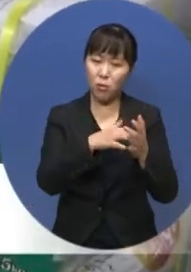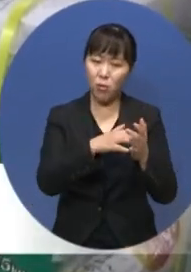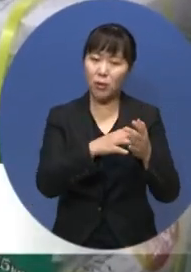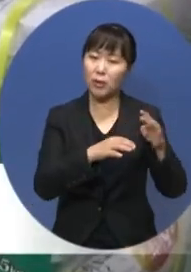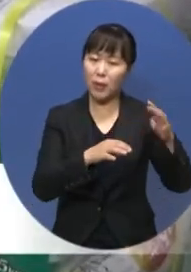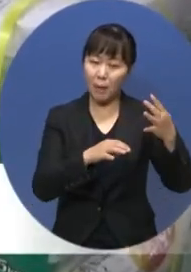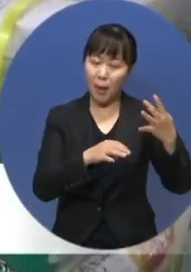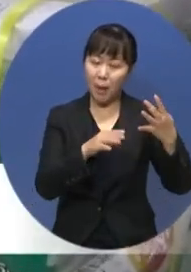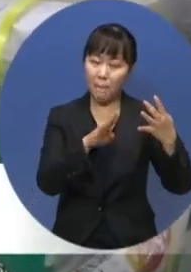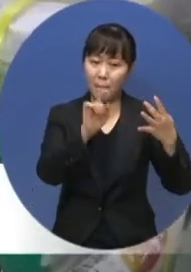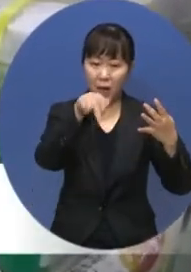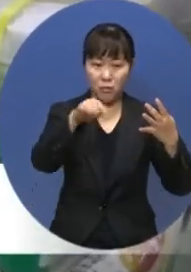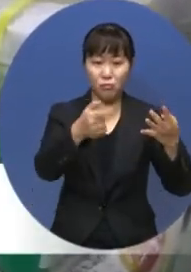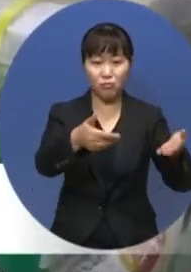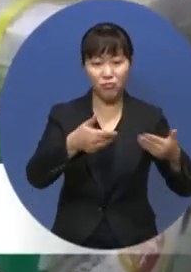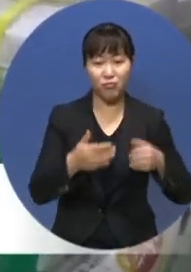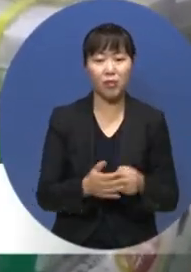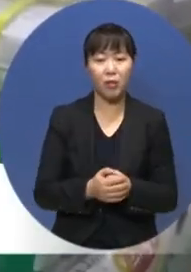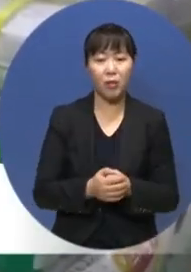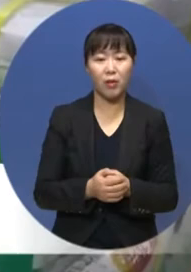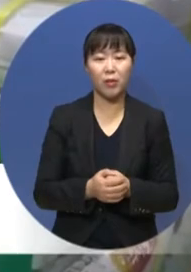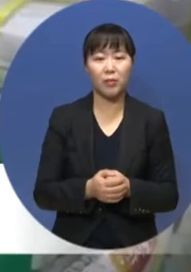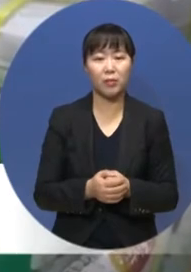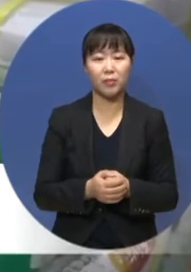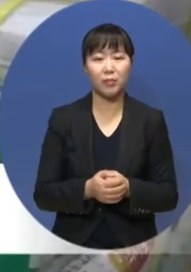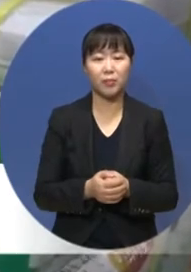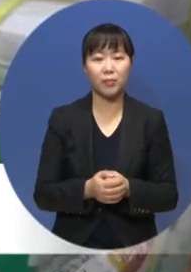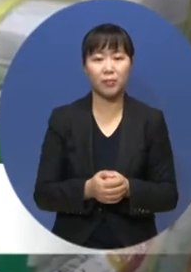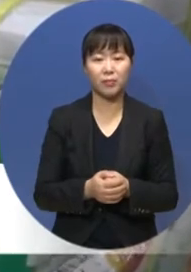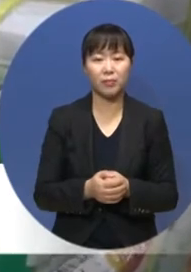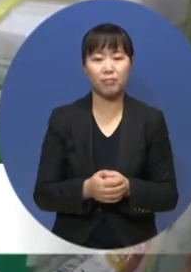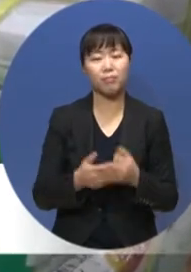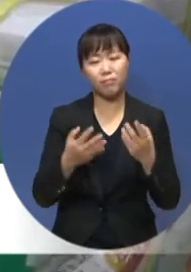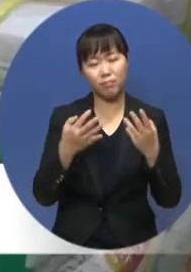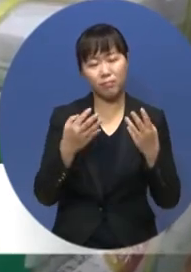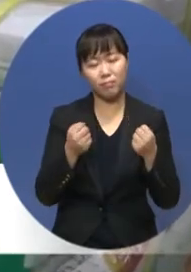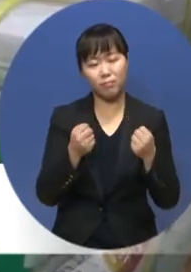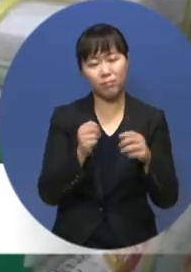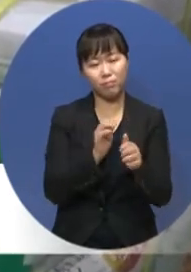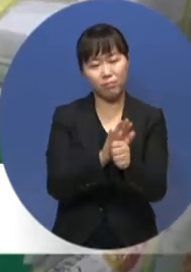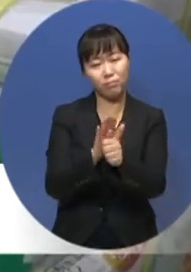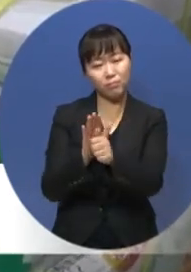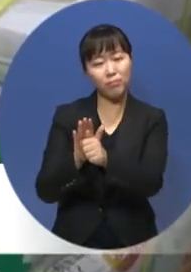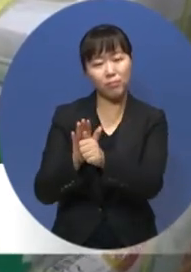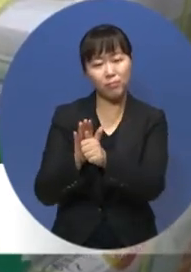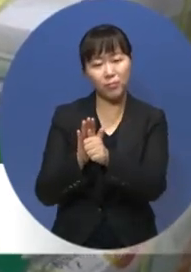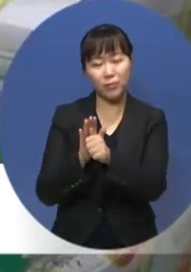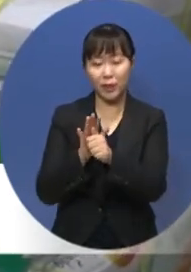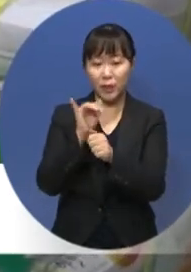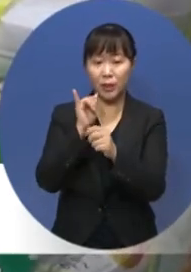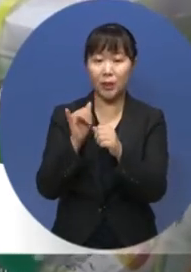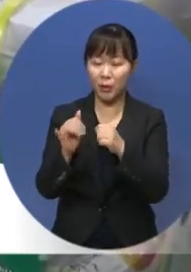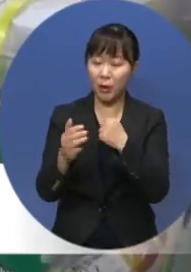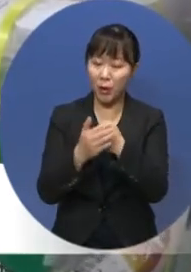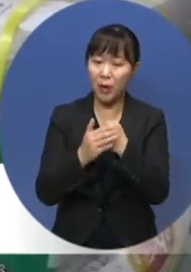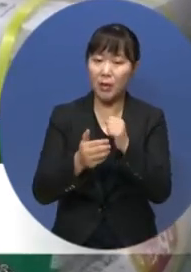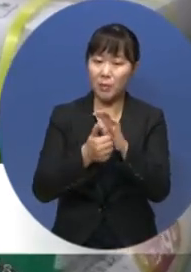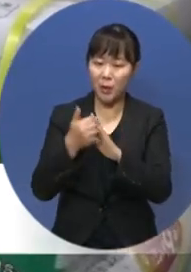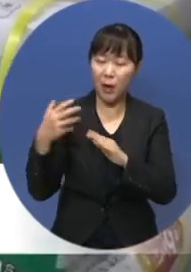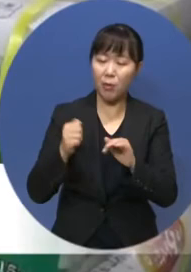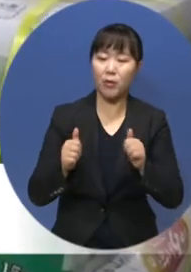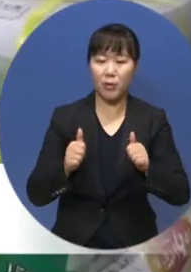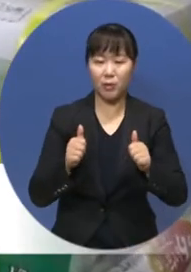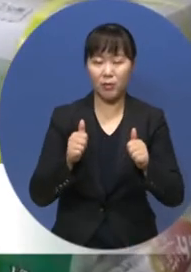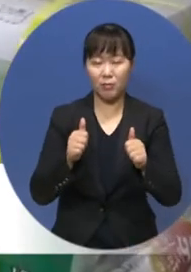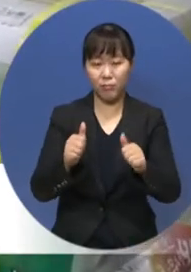400박스 주고 그래서 지금도 이제 많이 도움 주는 분이 있다 보니까 지금도 이렇게 희망을